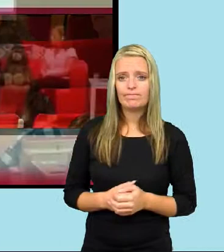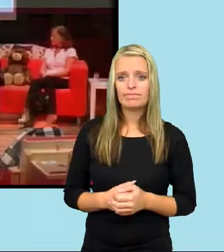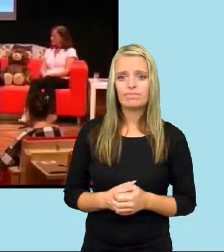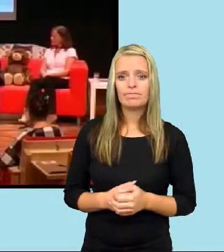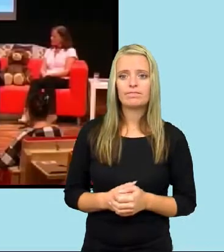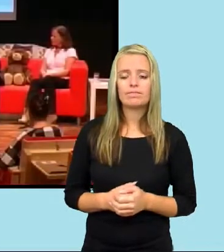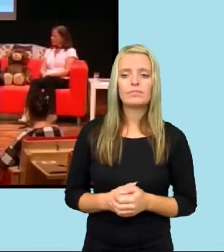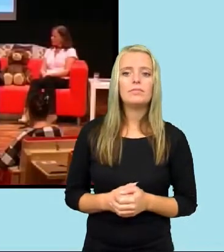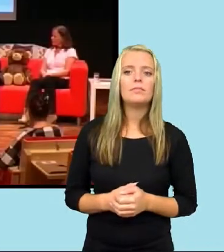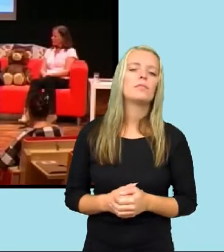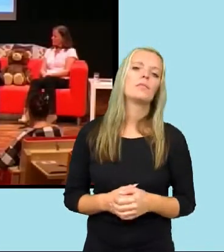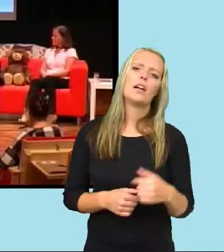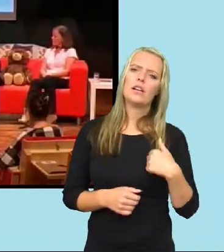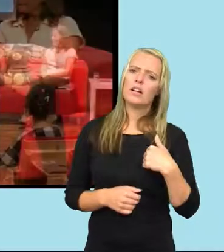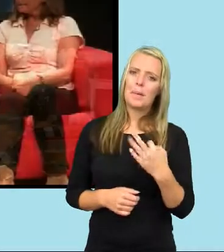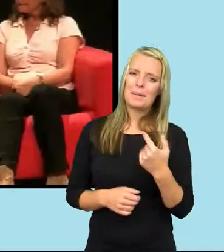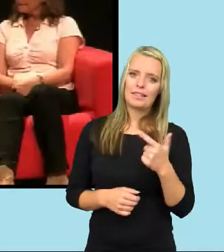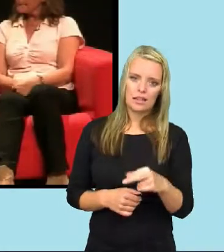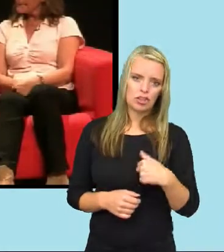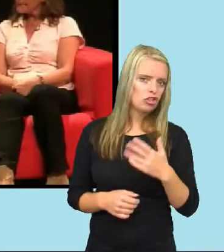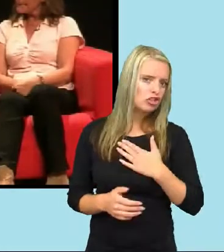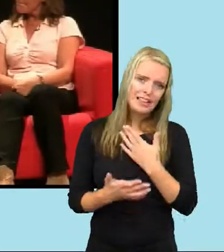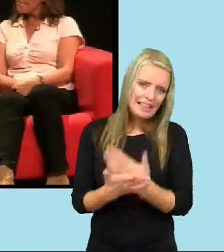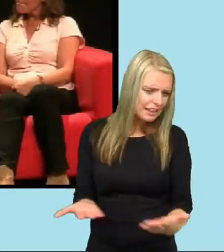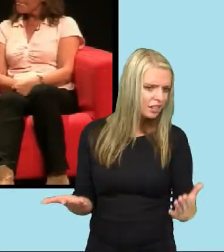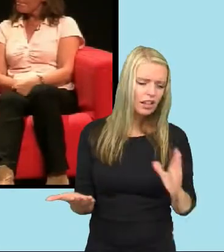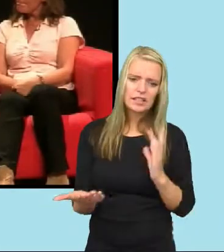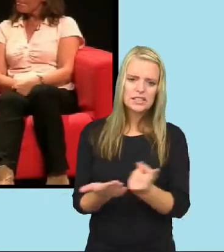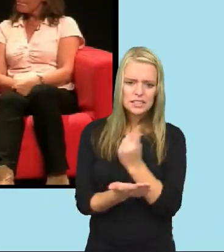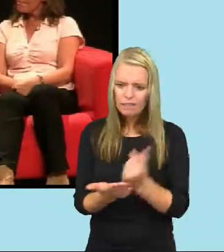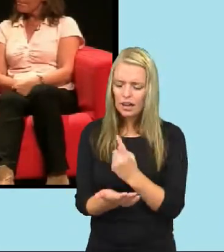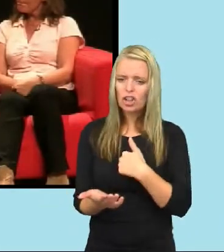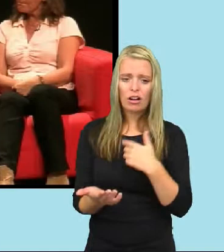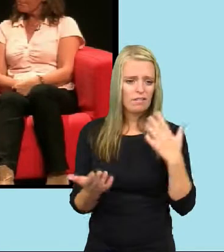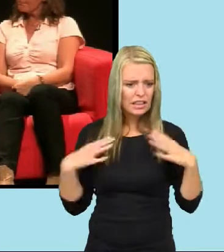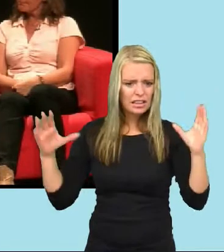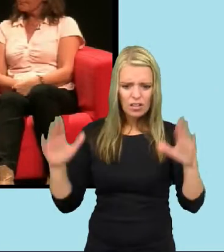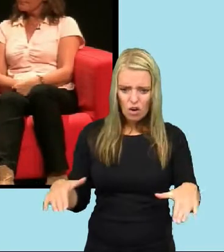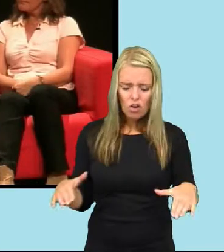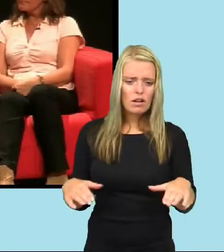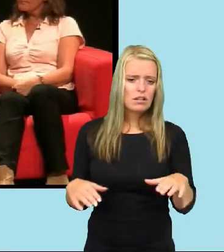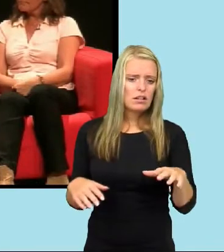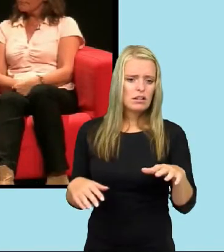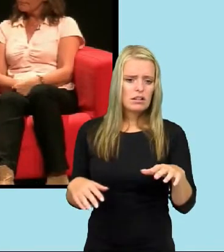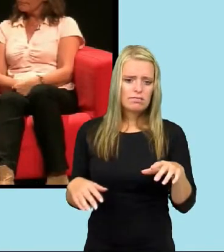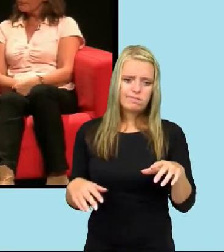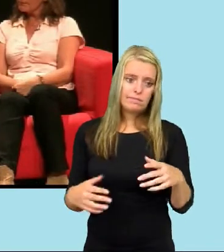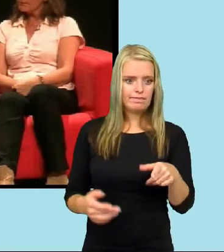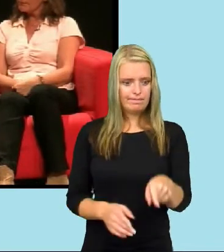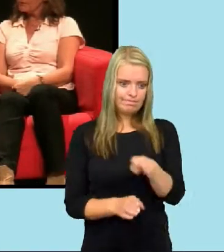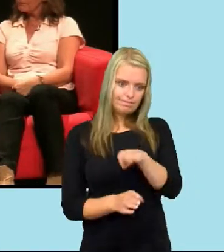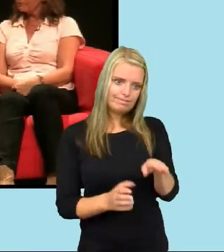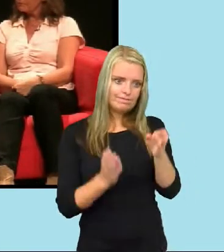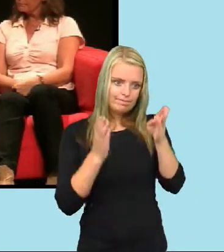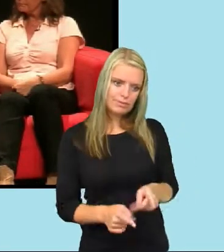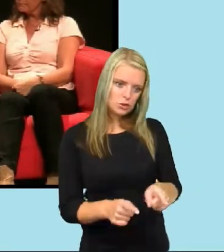Jag tycker faktiskt inte att det finns några tillfällen då jag inte skulle vilja ha med den som är anledningen till